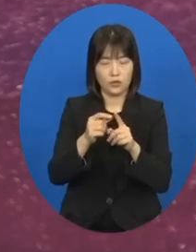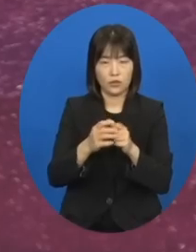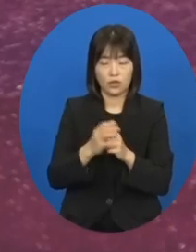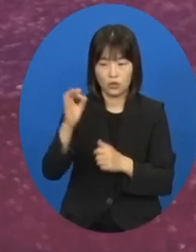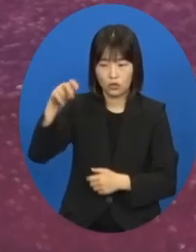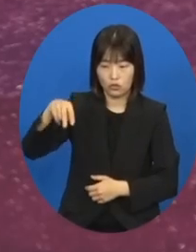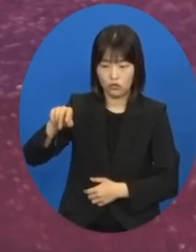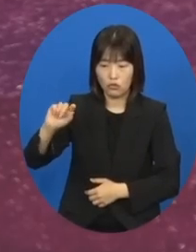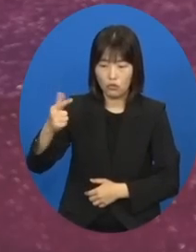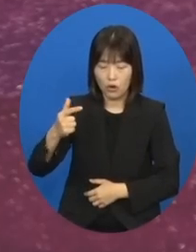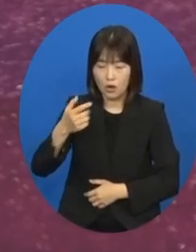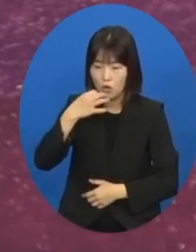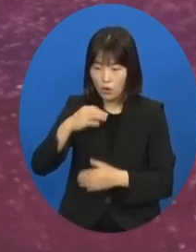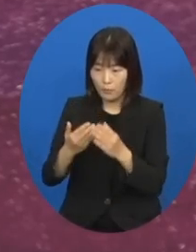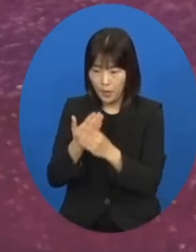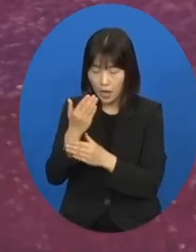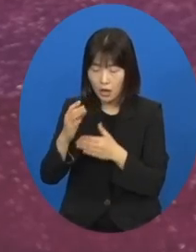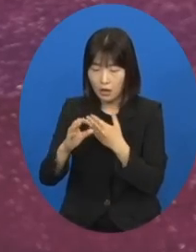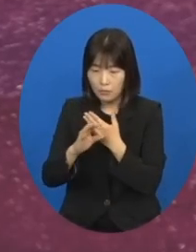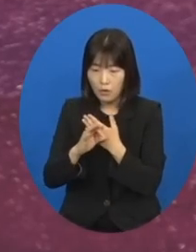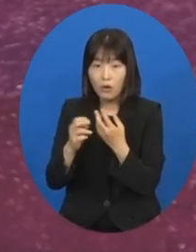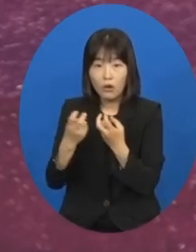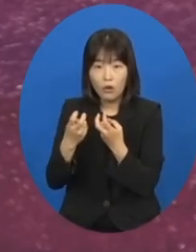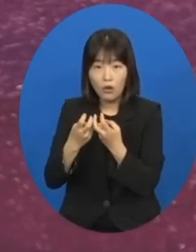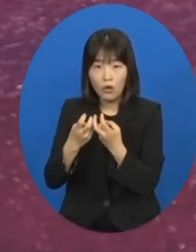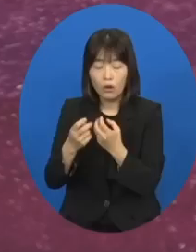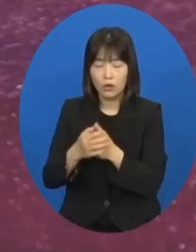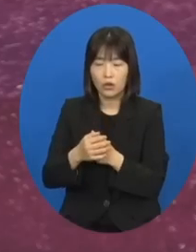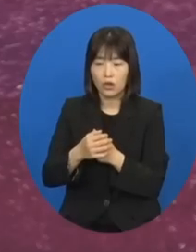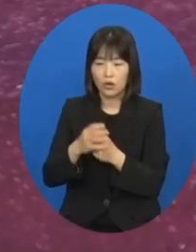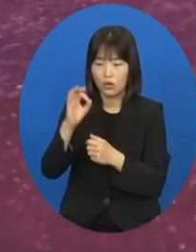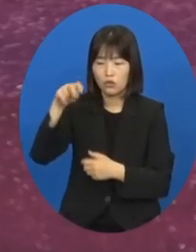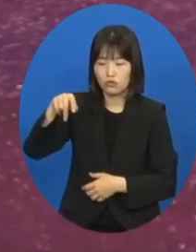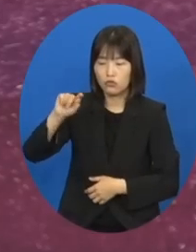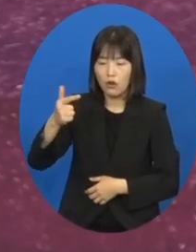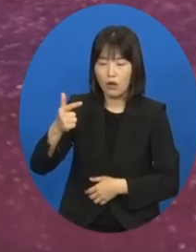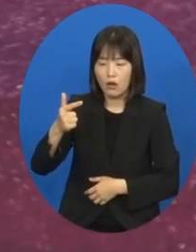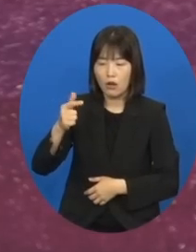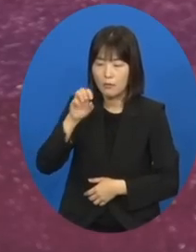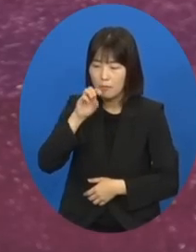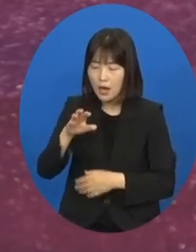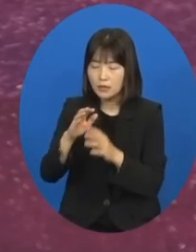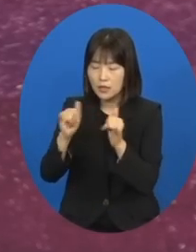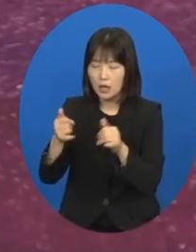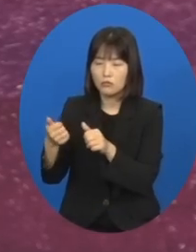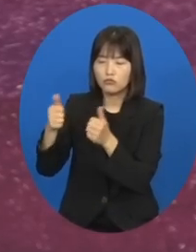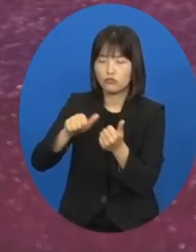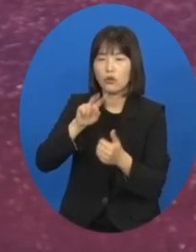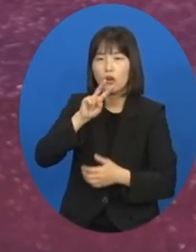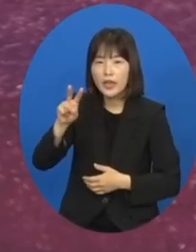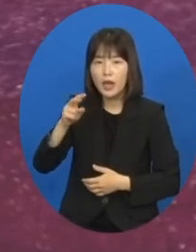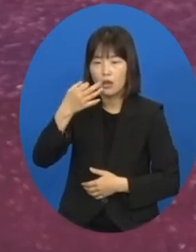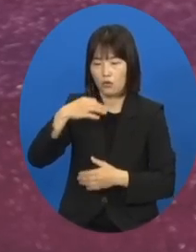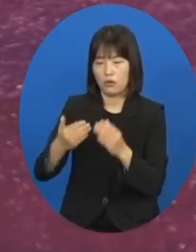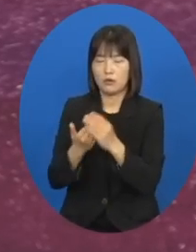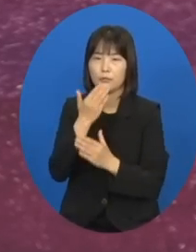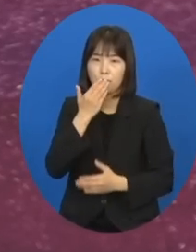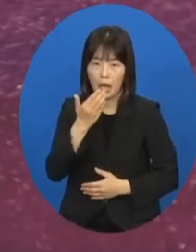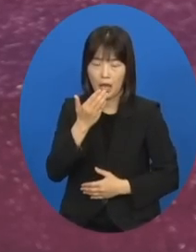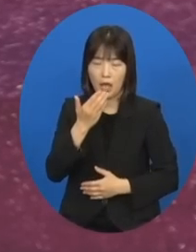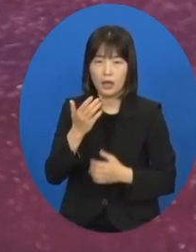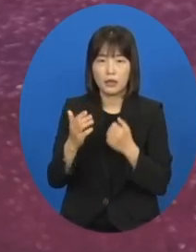유연한 사람이 죽어야 됩니다 그때부터 효력을 발생해요 그러니까이 새 언약이 유언이라고 한다면